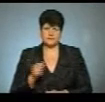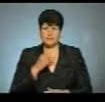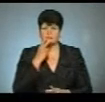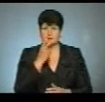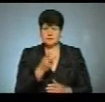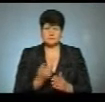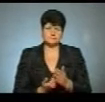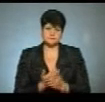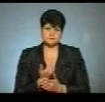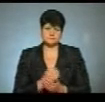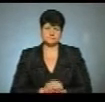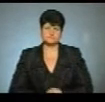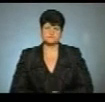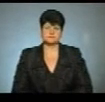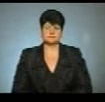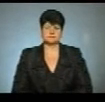Дивіться у випуску.